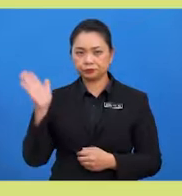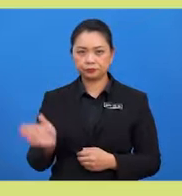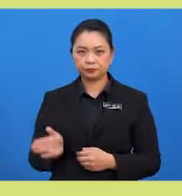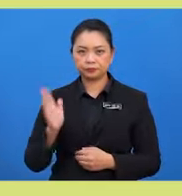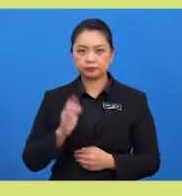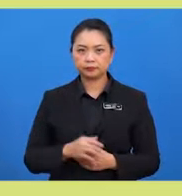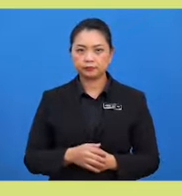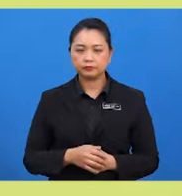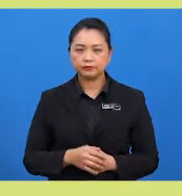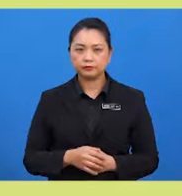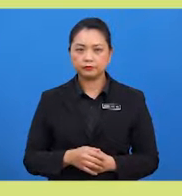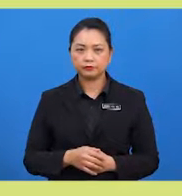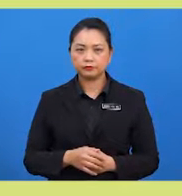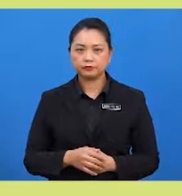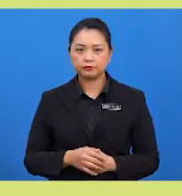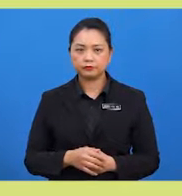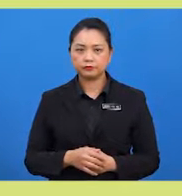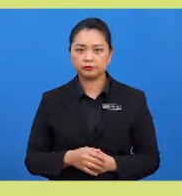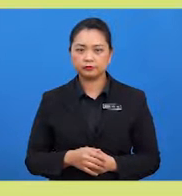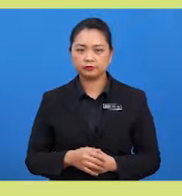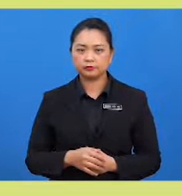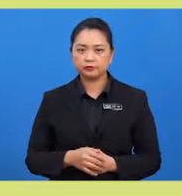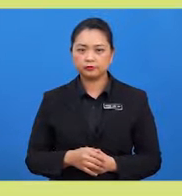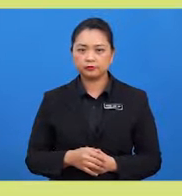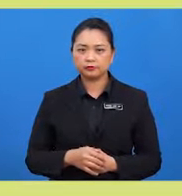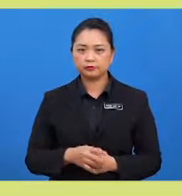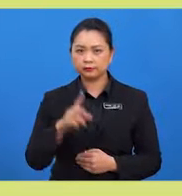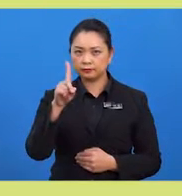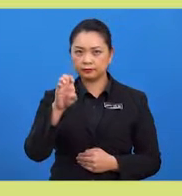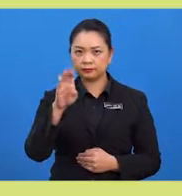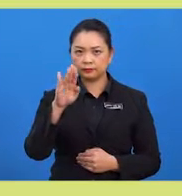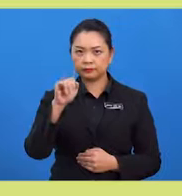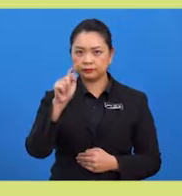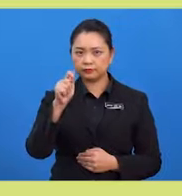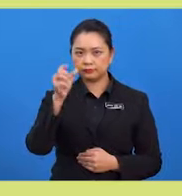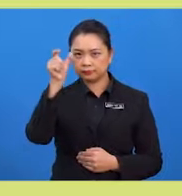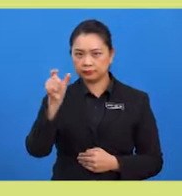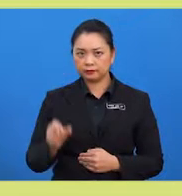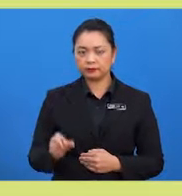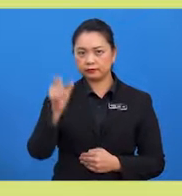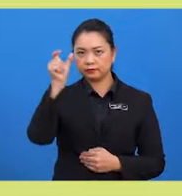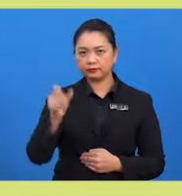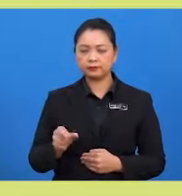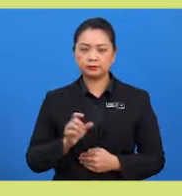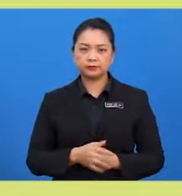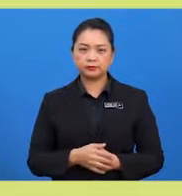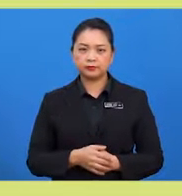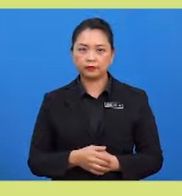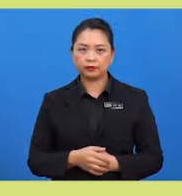13,600, kenderaan debit 20,000, belian debit 34,000, jualan kredit